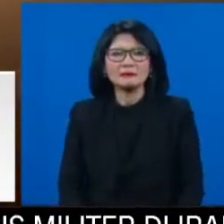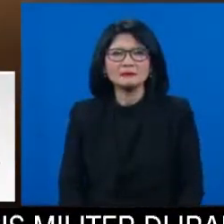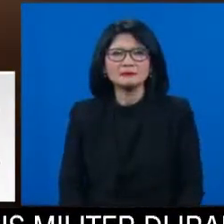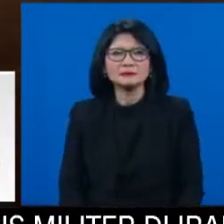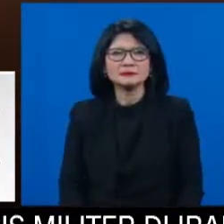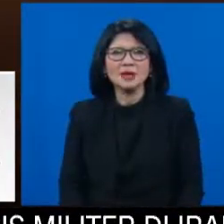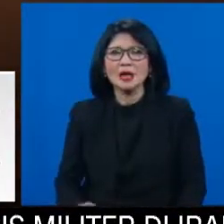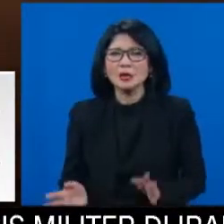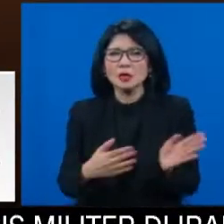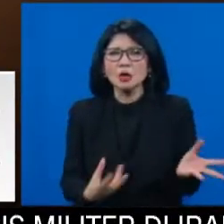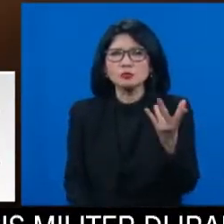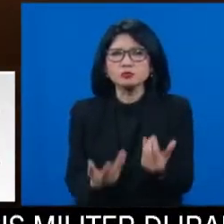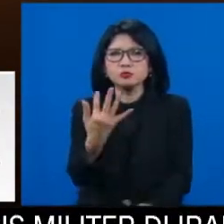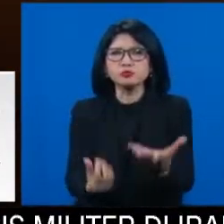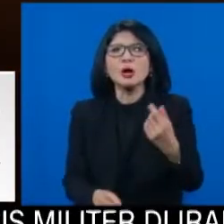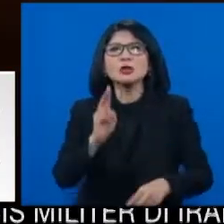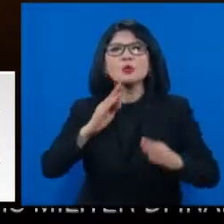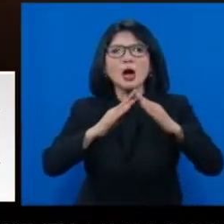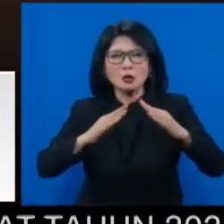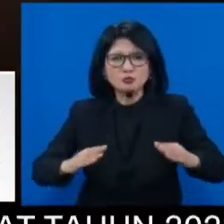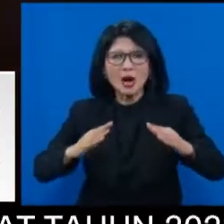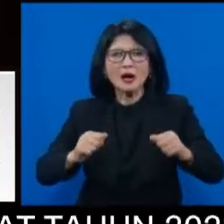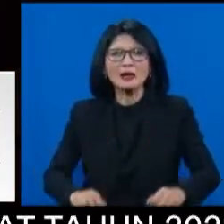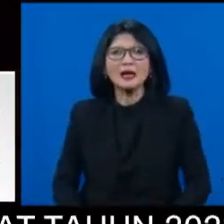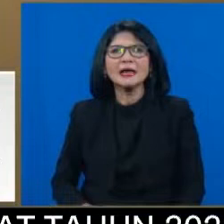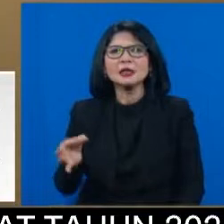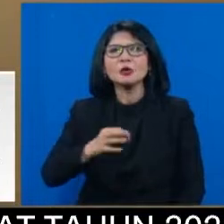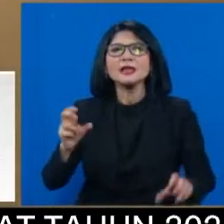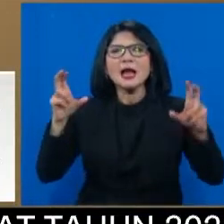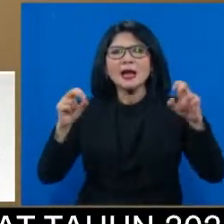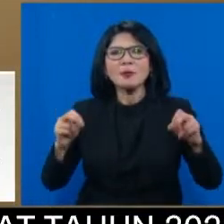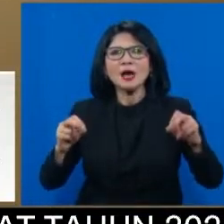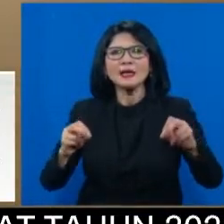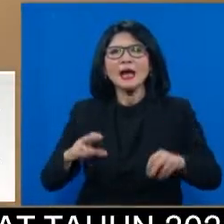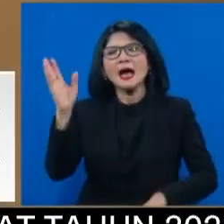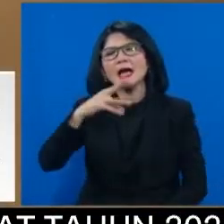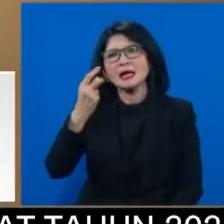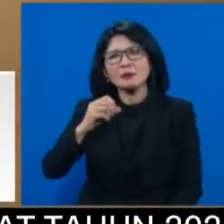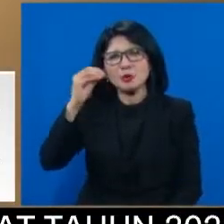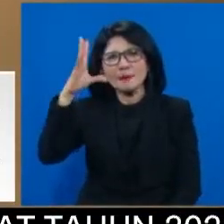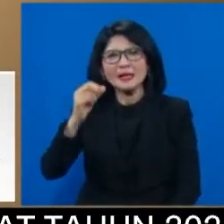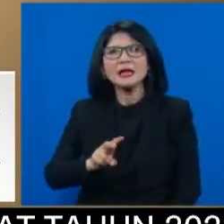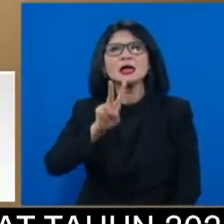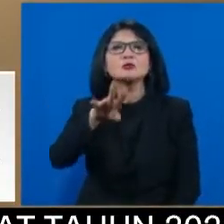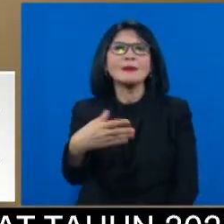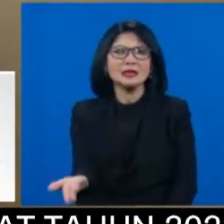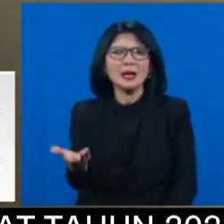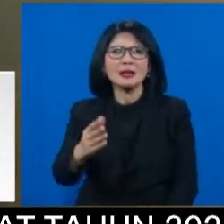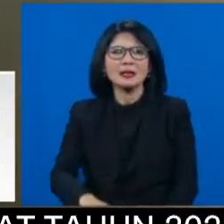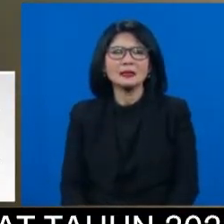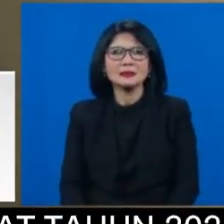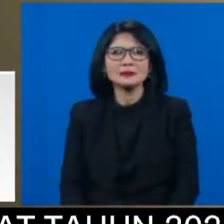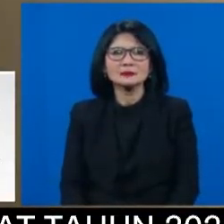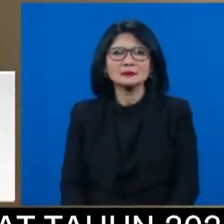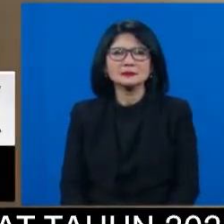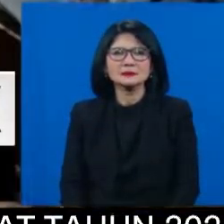Sementara kebakaran yang menghanguskan dua rumah di kampung padat penduduk di Lamongan, Jawa Timur pada Rabu pagi menyebabkan dua orang tewas. Korban